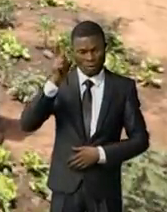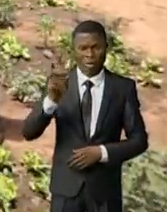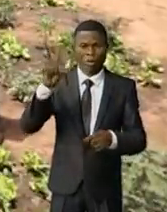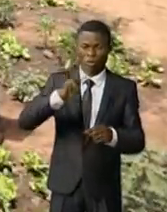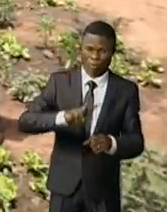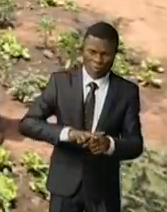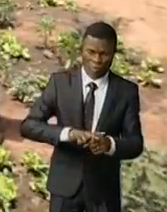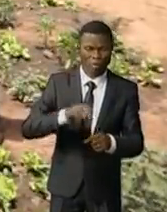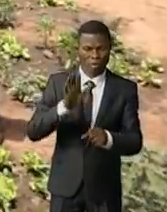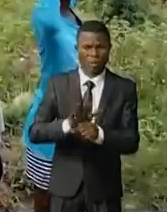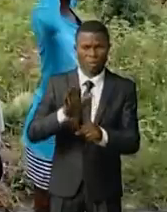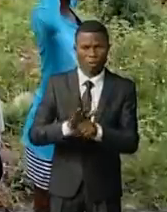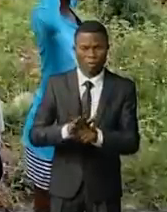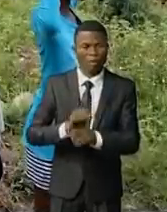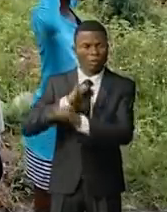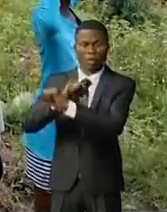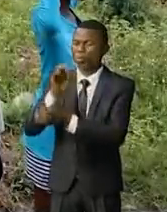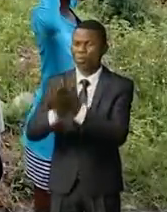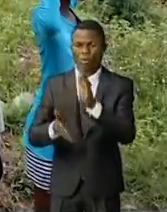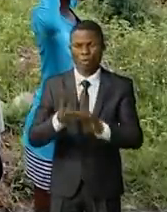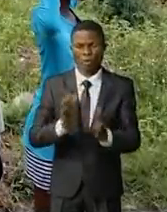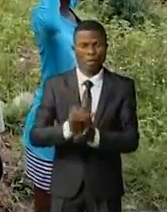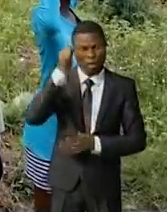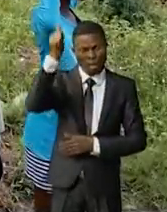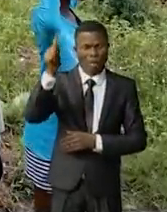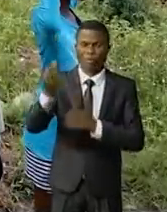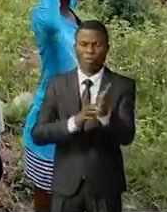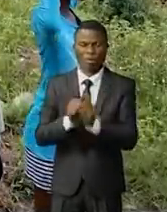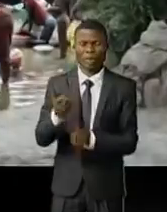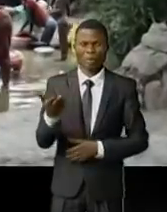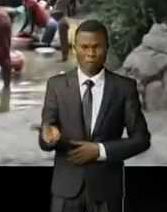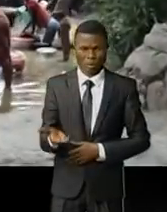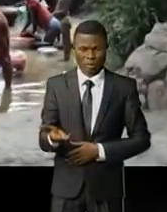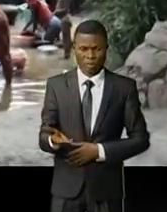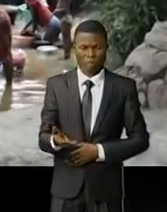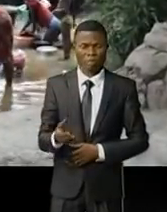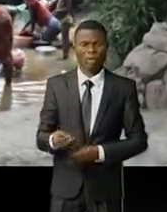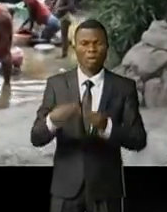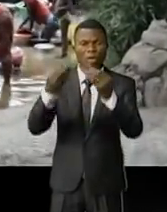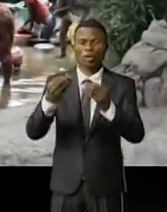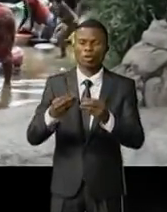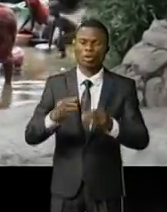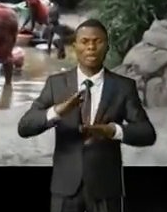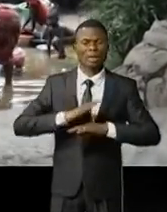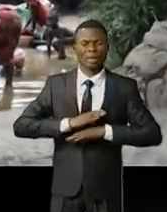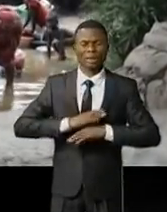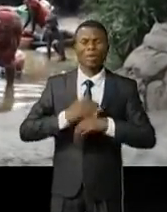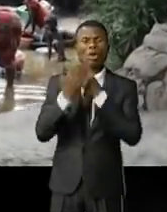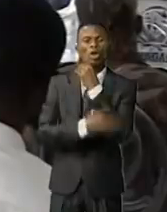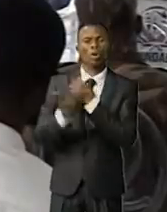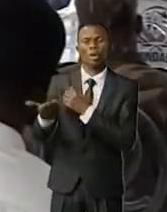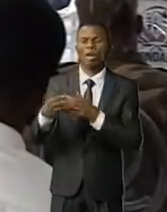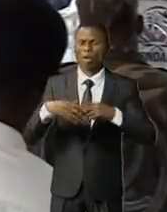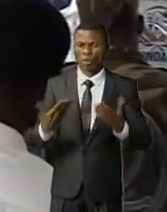victimes. Beaucoup sont sans protection et l'avenir est souvent hypothéqué. Comment donner le sourire aux nécessiteux?